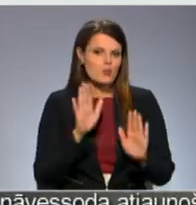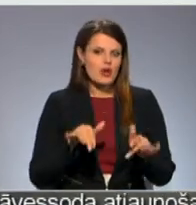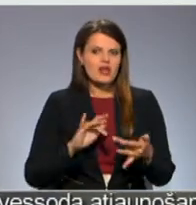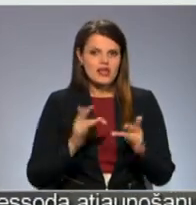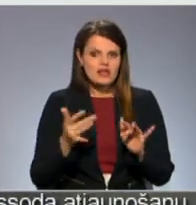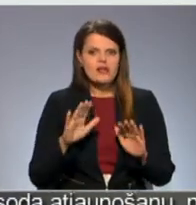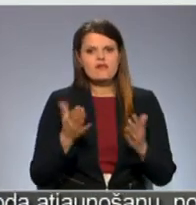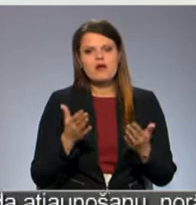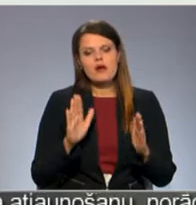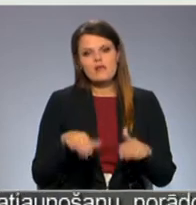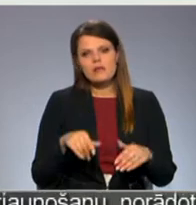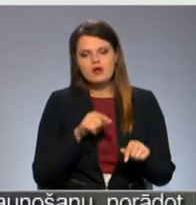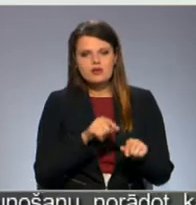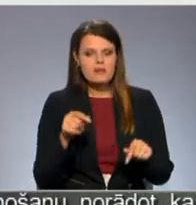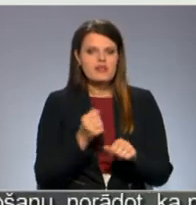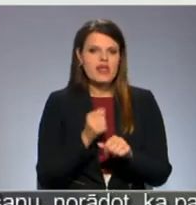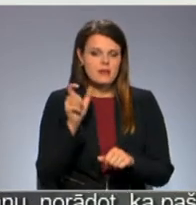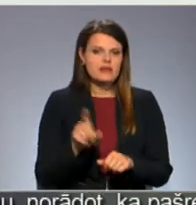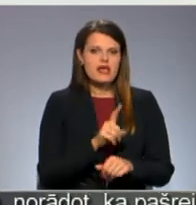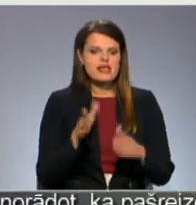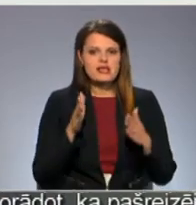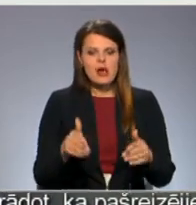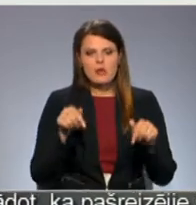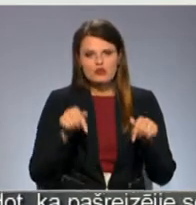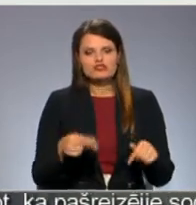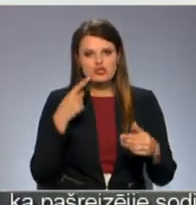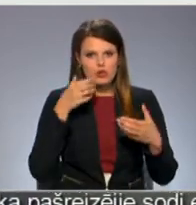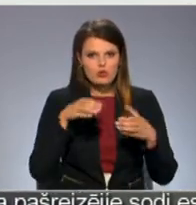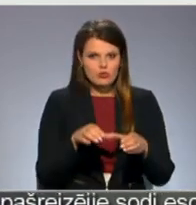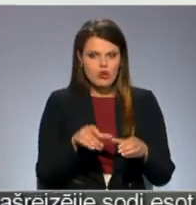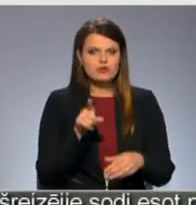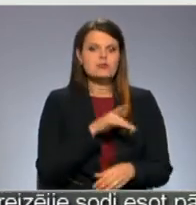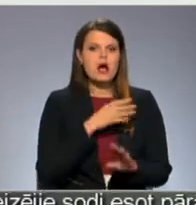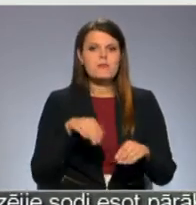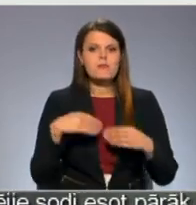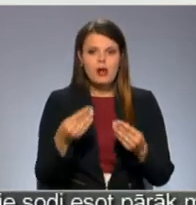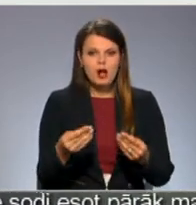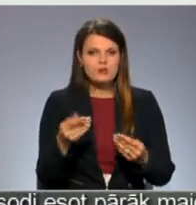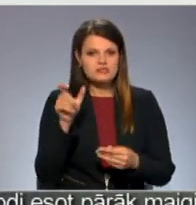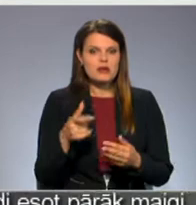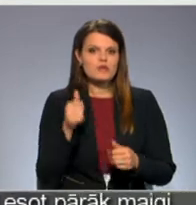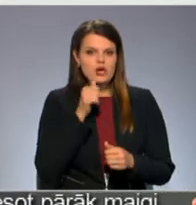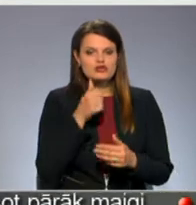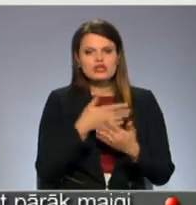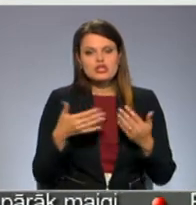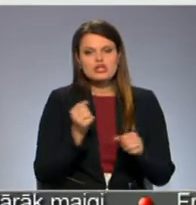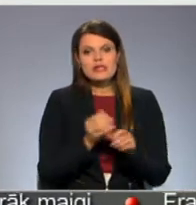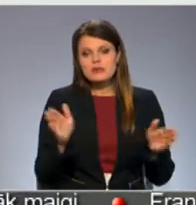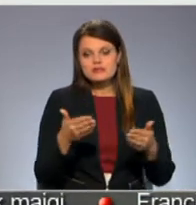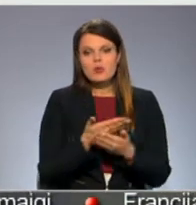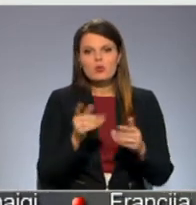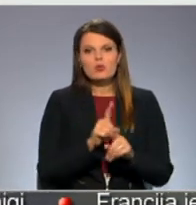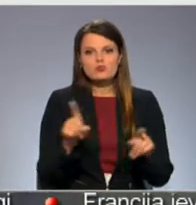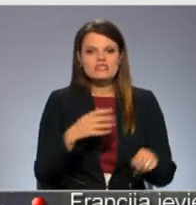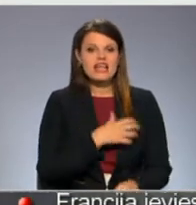internetu, ja arī tādā veidā mēs uzskatām, ka darbiniekam ir jābūt šeit domē, ja šim ārpakalpojumu sniedzējam, jo bieži vien visādas darba sanāksmes, kurās momentā ir